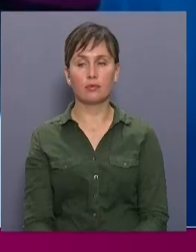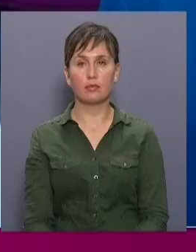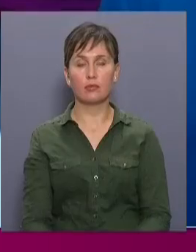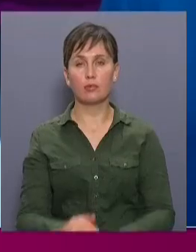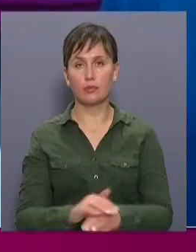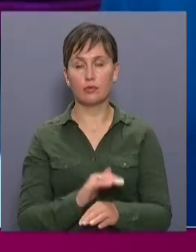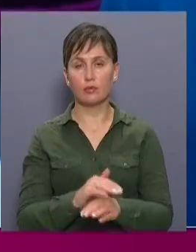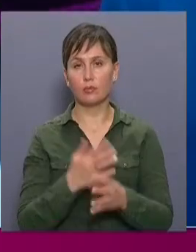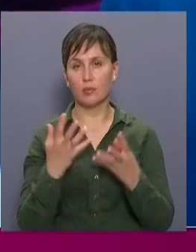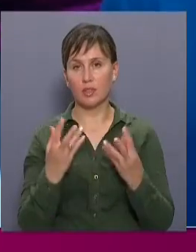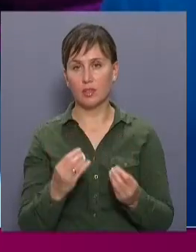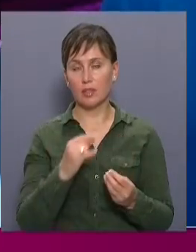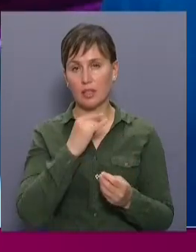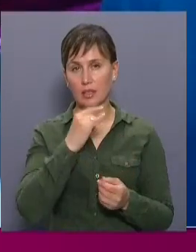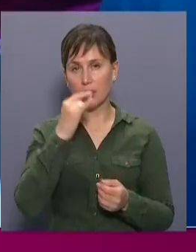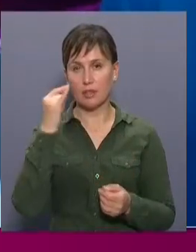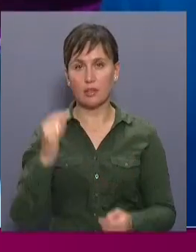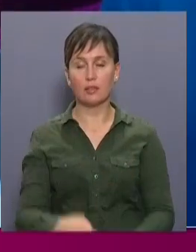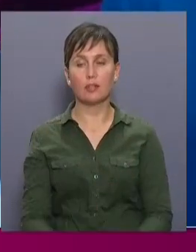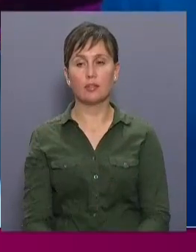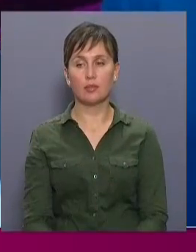Добрый день, Казахстан.